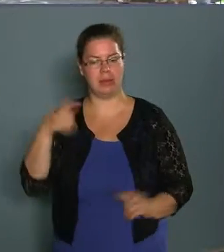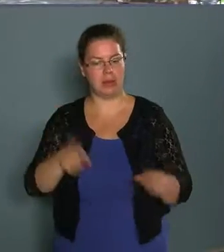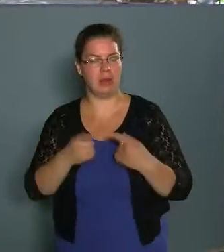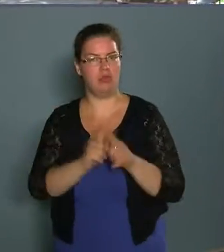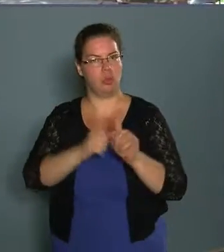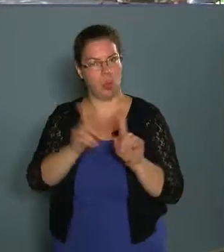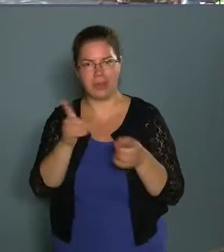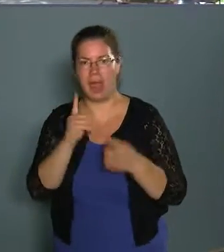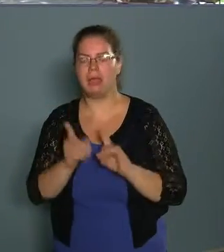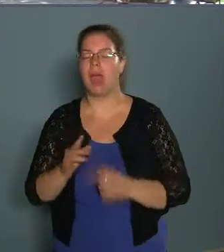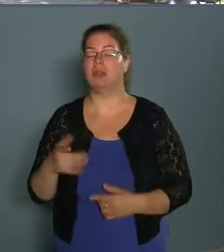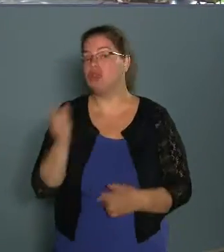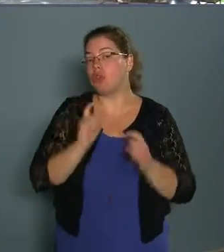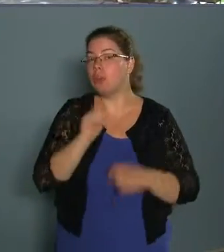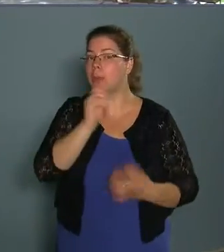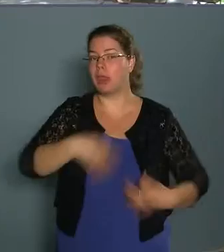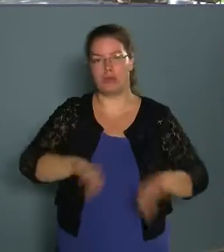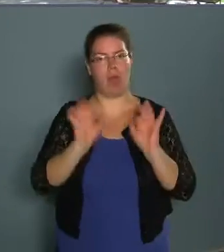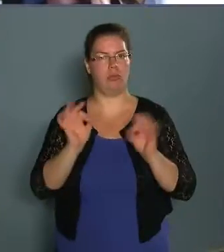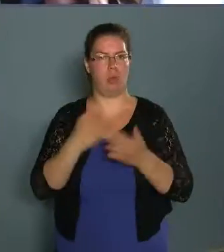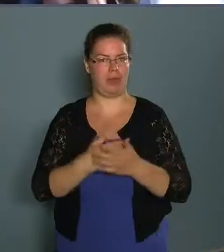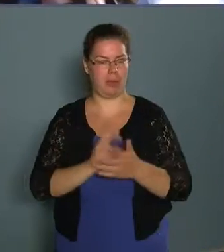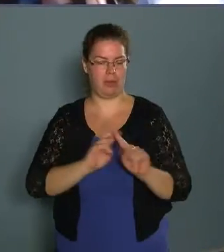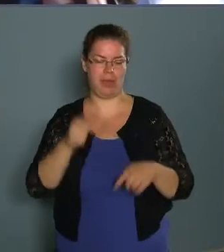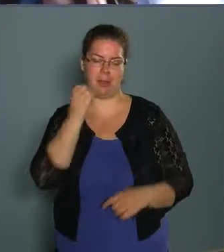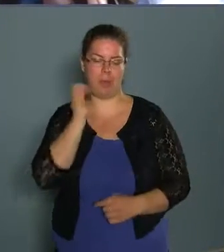hogy Magyarországon biztos, hogy jó kezekben van ez a műfaj.